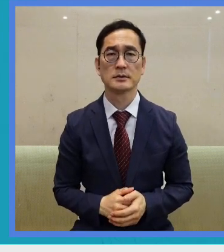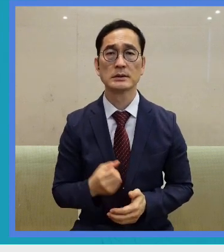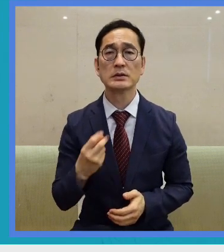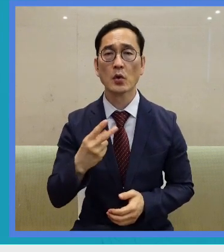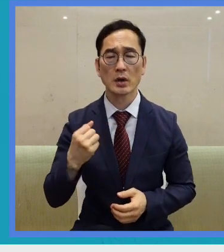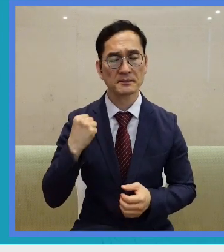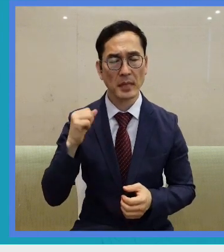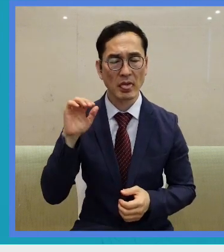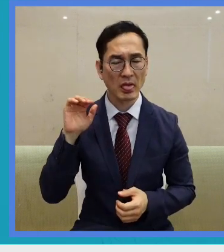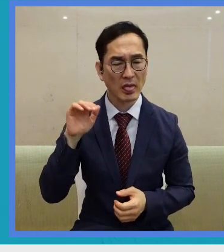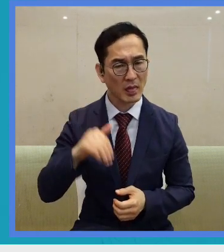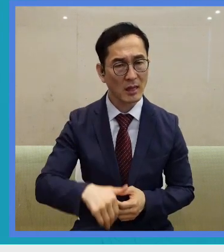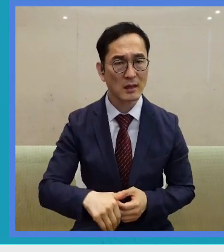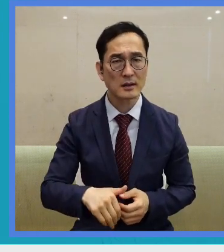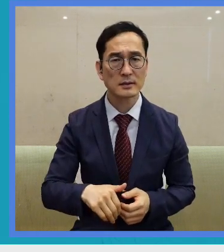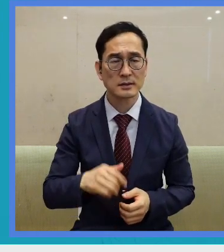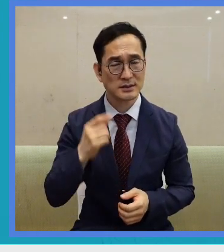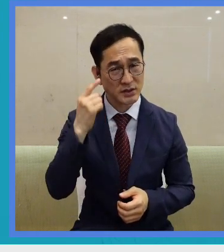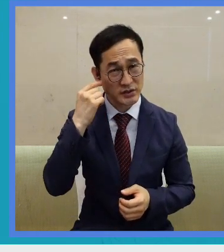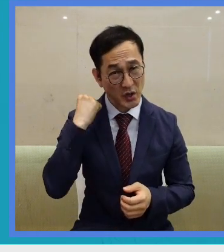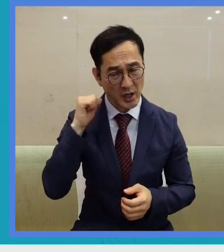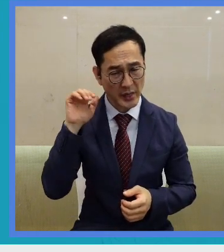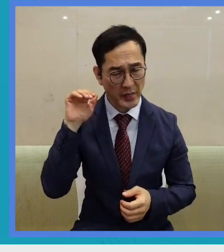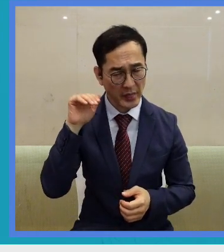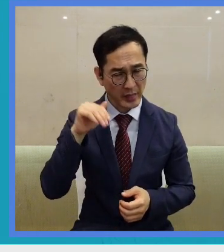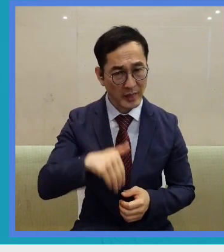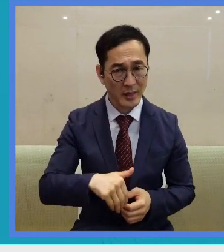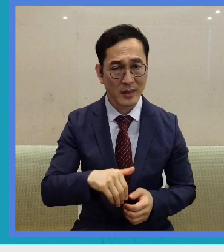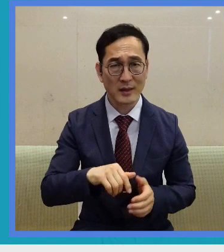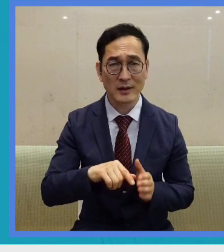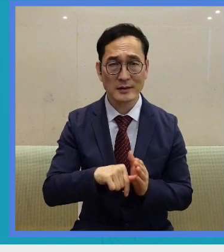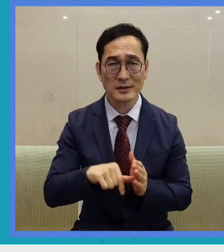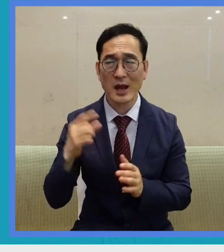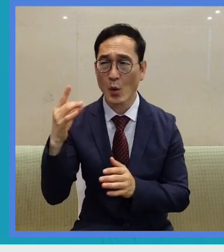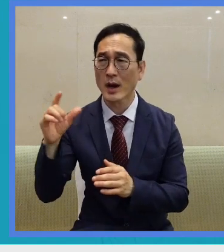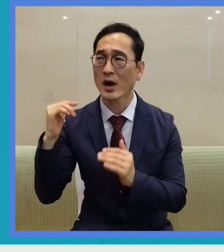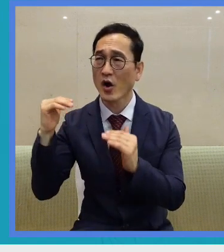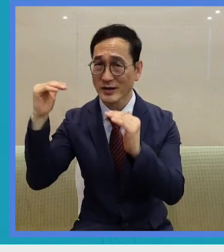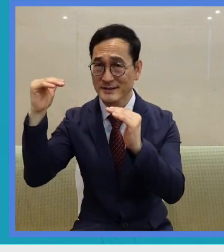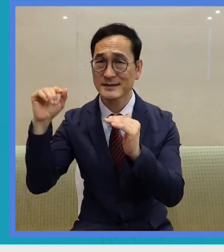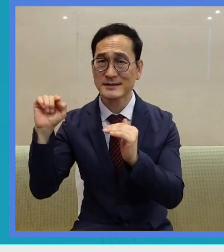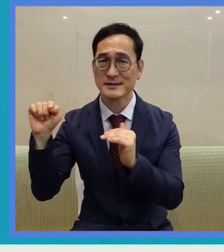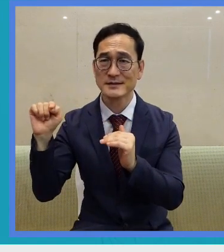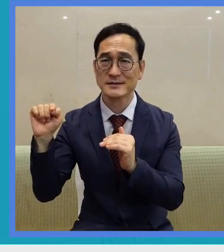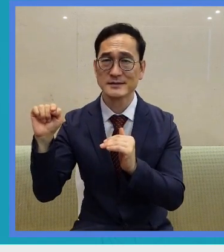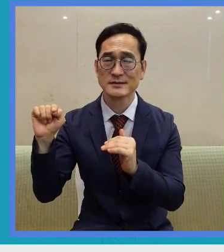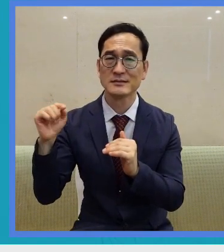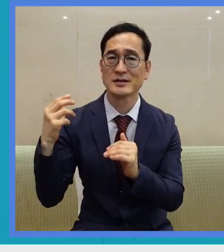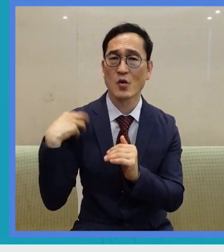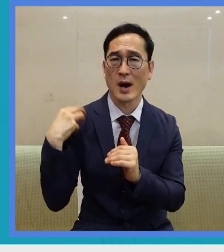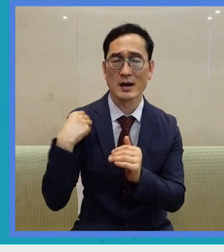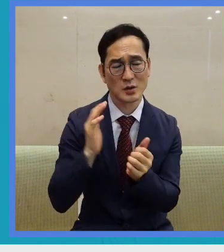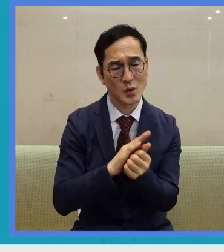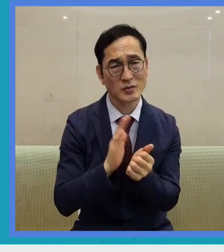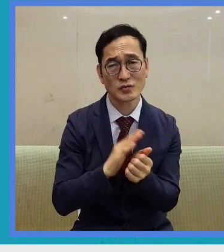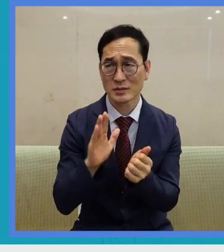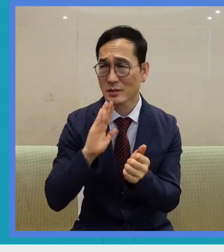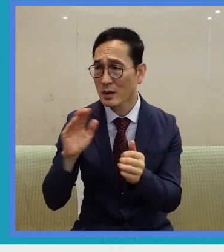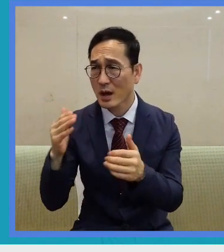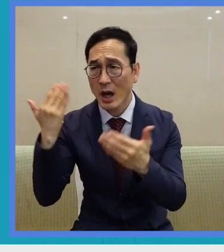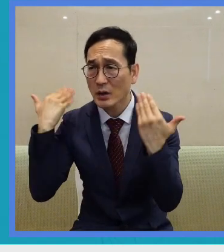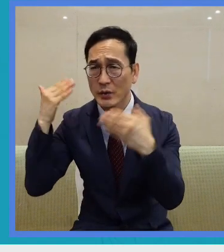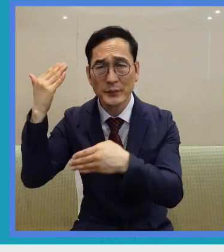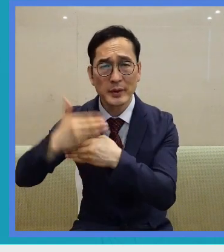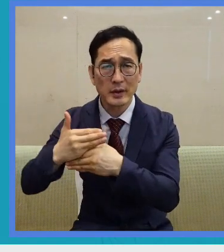됐을 때는 이제 학교에서 원래 의지해왔던 성인들이 그 역할을 줄어들기 때문에 굉장히 문제가 됐다라고 이야기를 하고요.